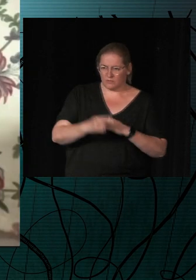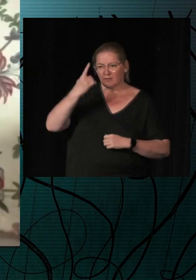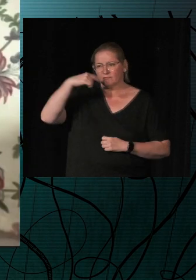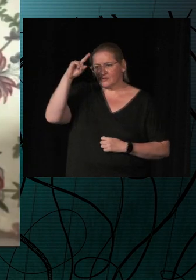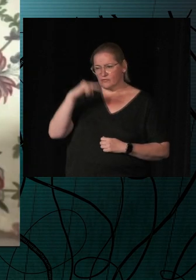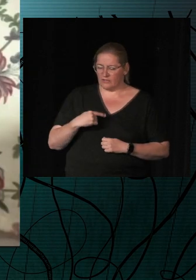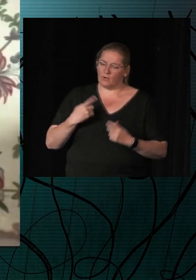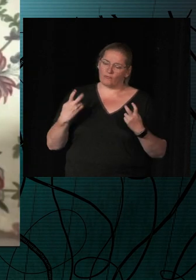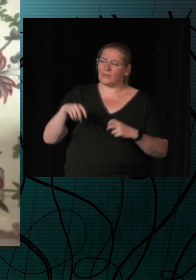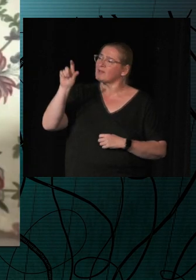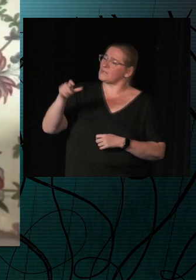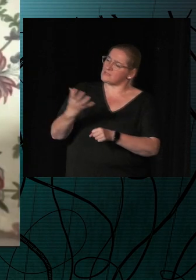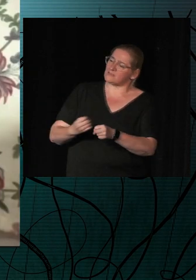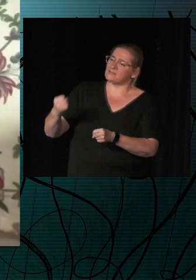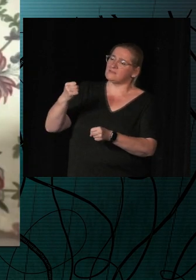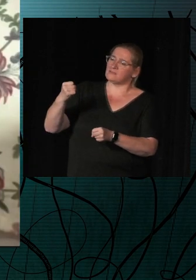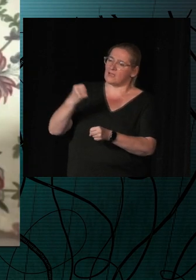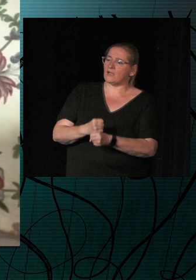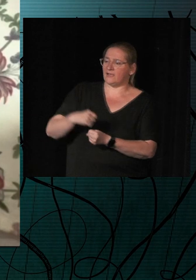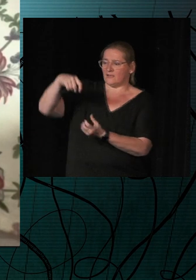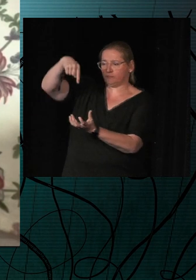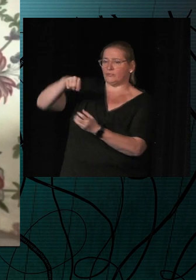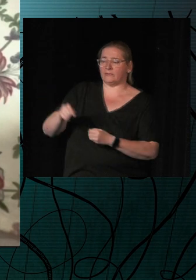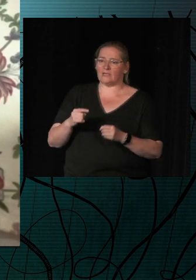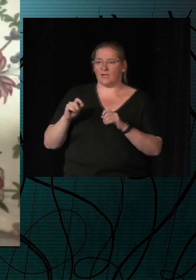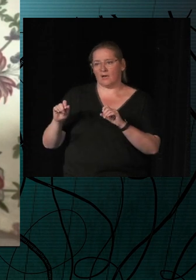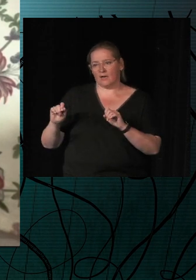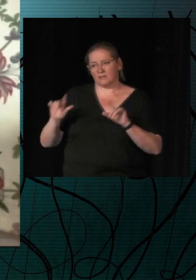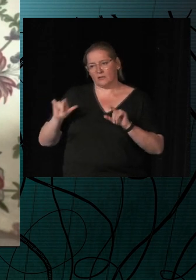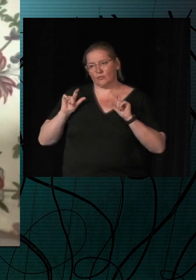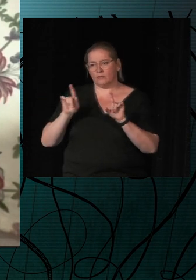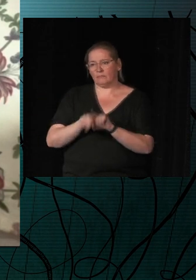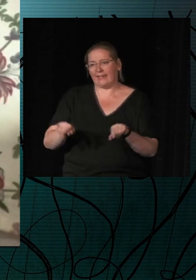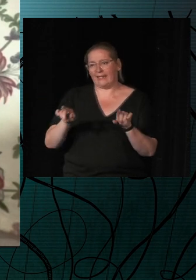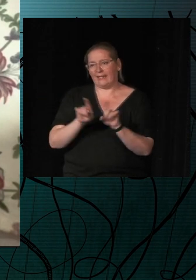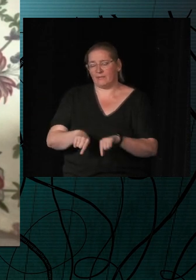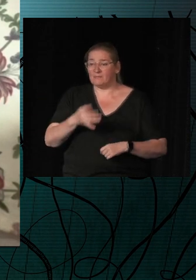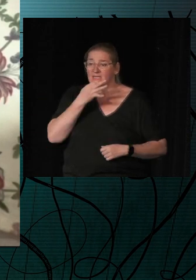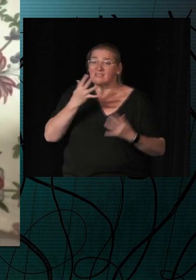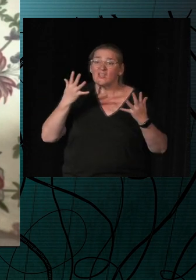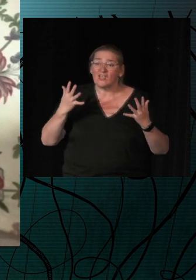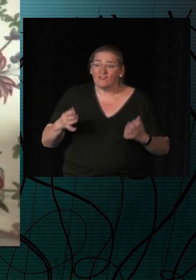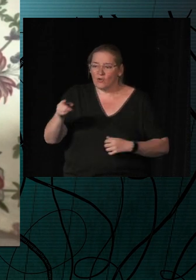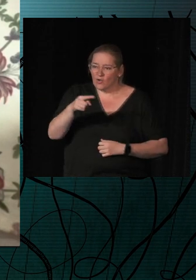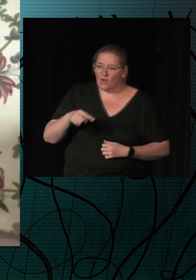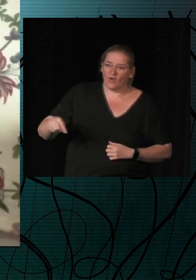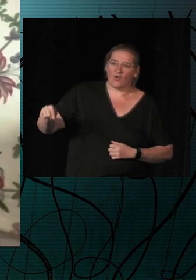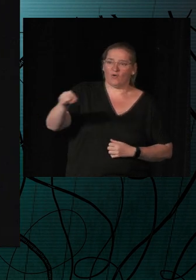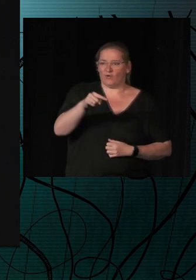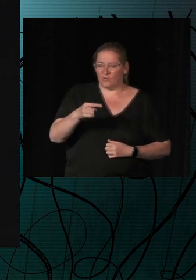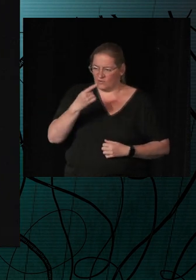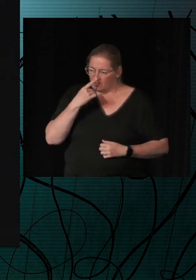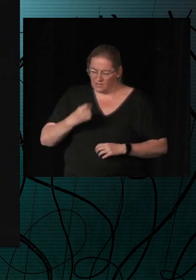paraphraser le créateur des des Souls qui répète toujours la même chose en interview au point que çaen est usant que lui il cherche à faire ressentir un sentiment d'accomplissement donc